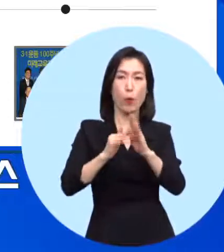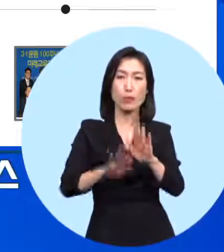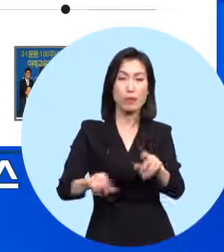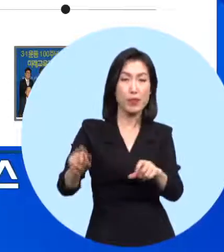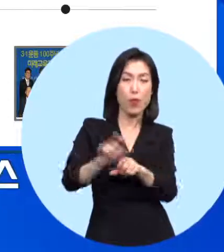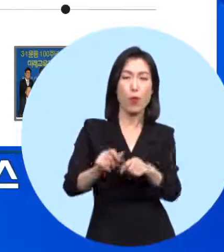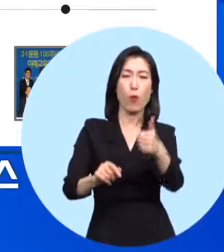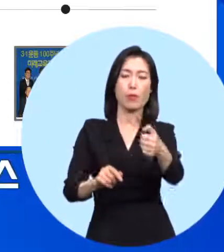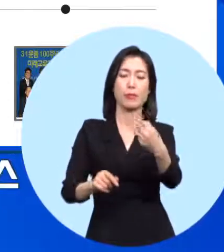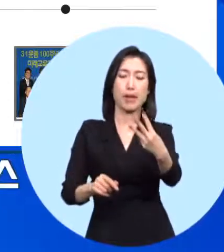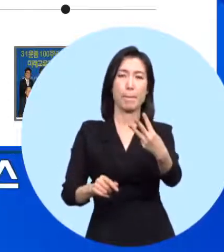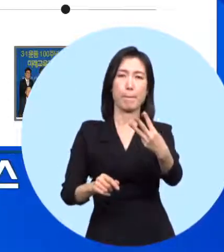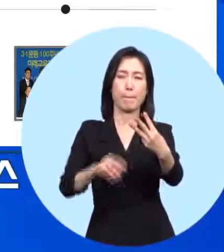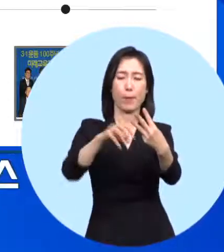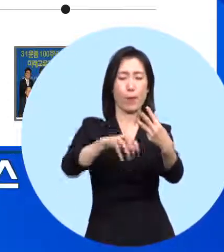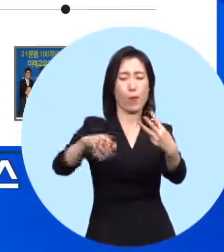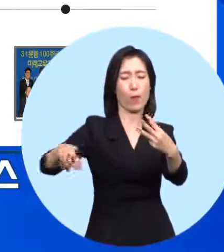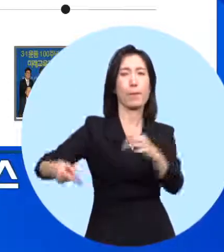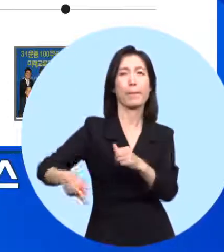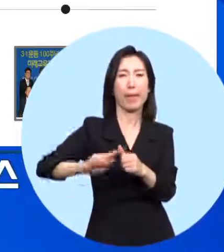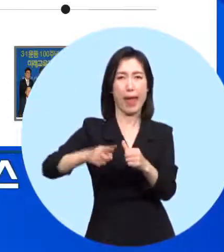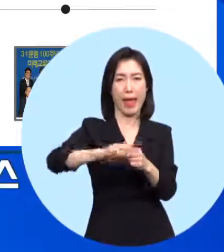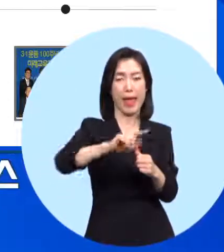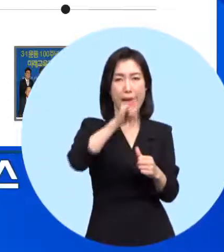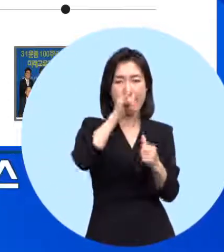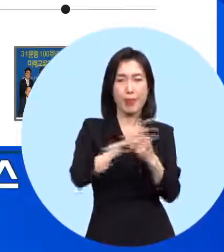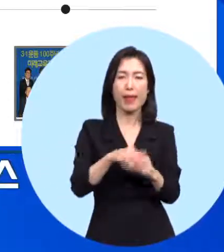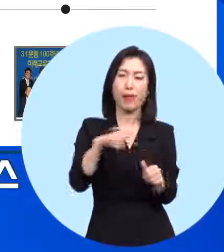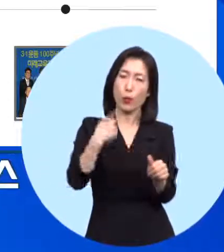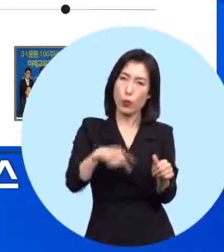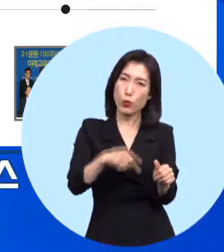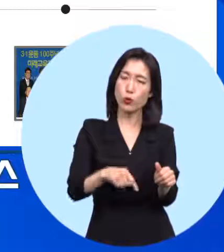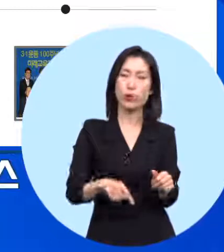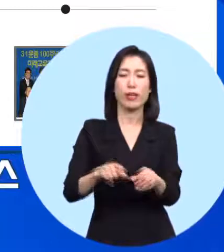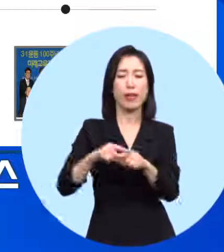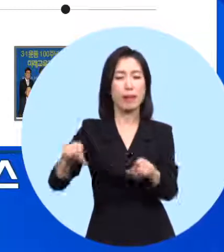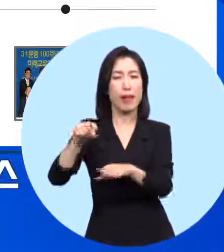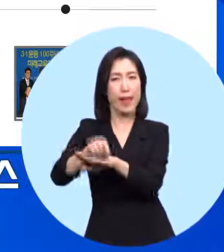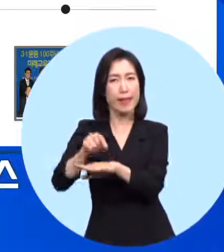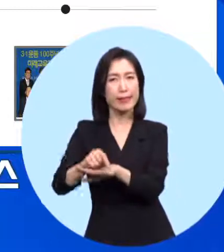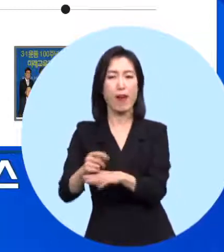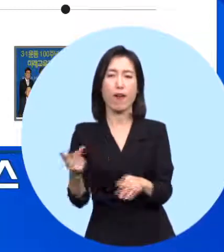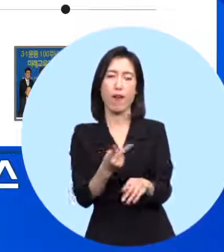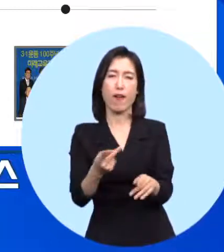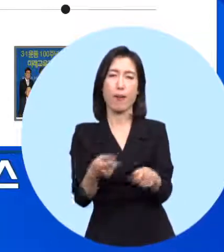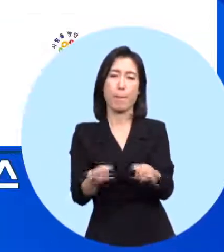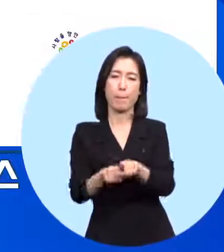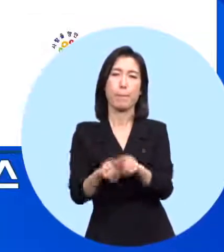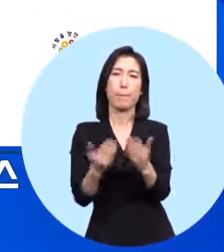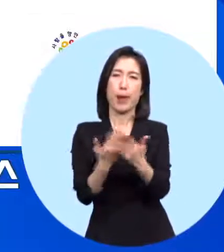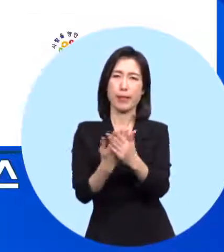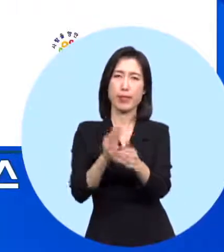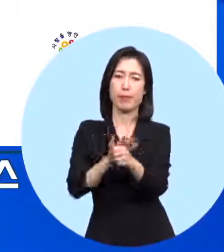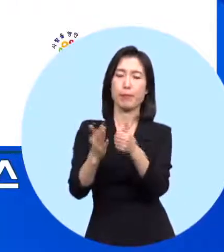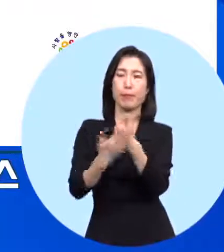53개의 지방자치단체가 참여해서 교육과 일반 행정의 협력을 지속해 나가고 있습니다.